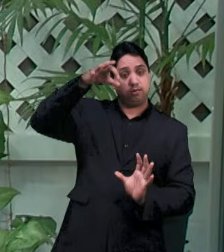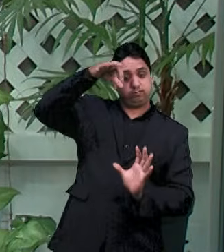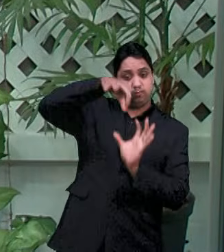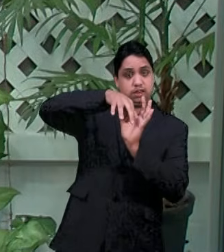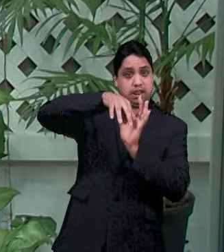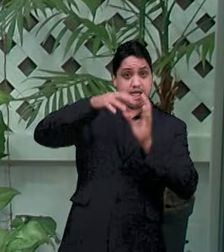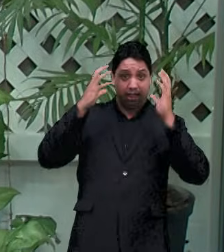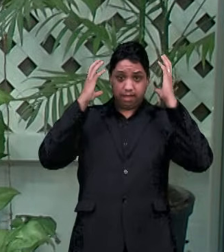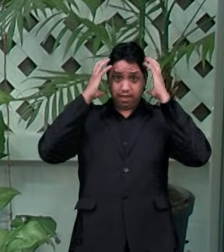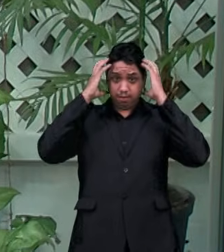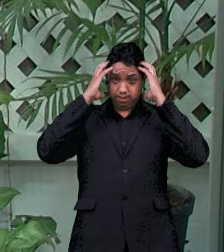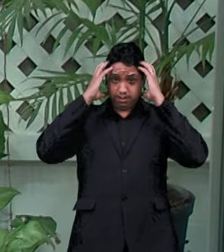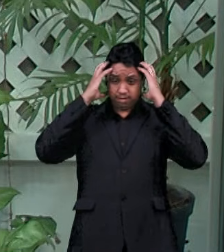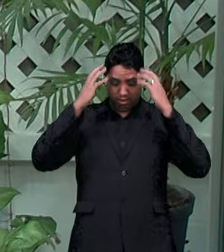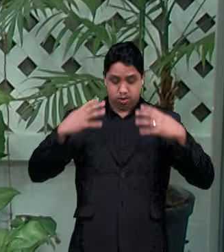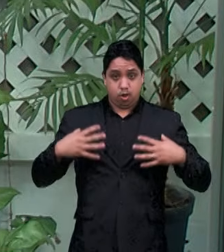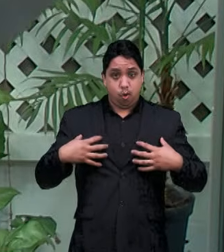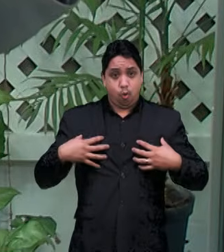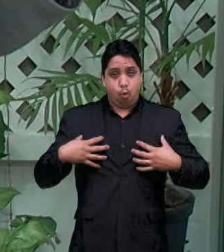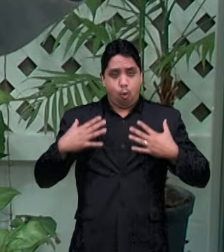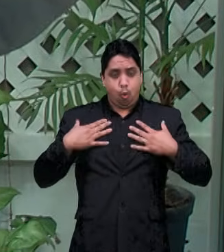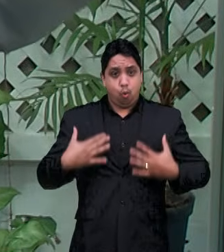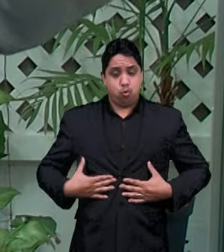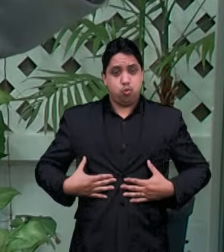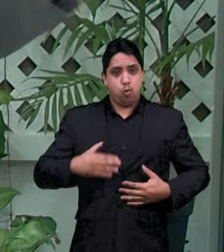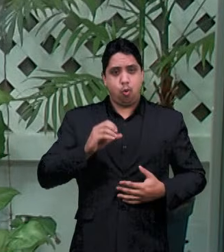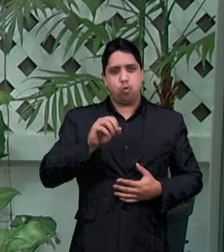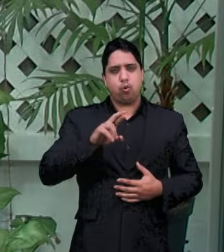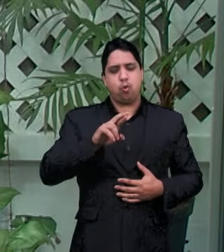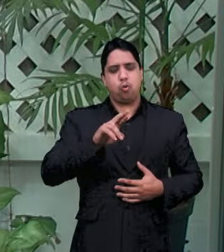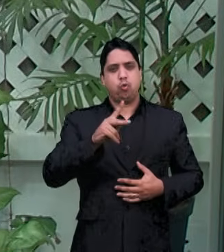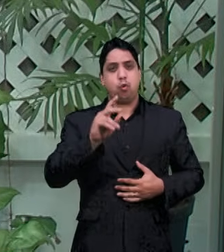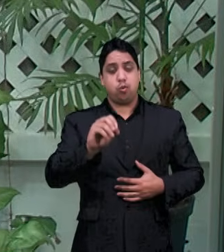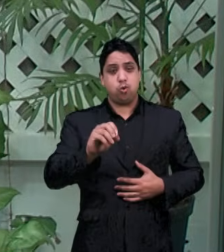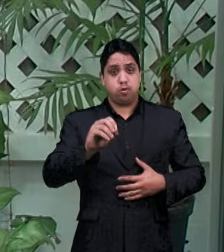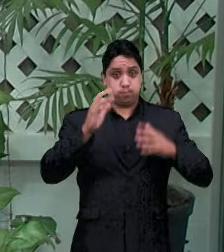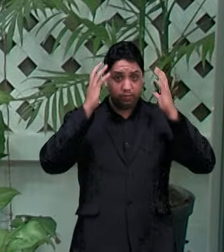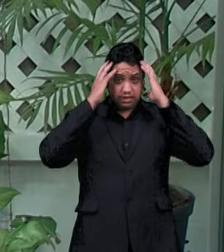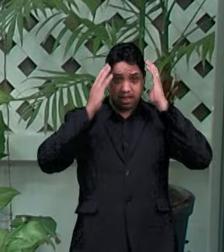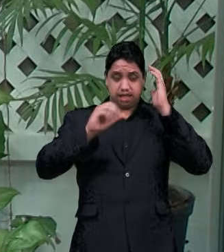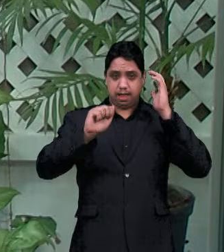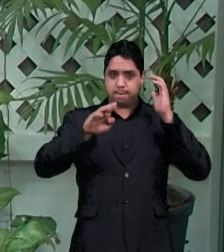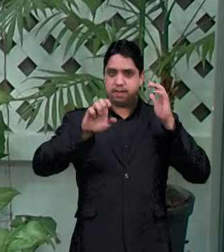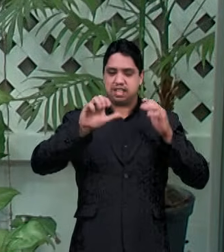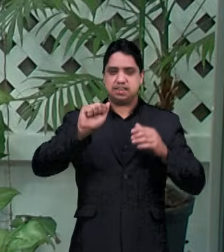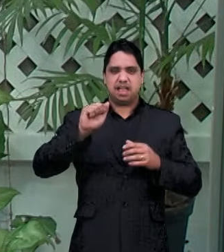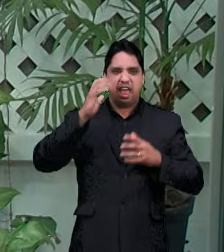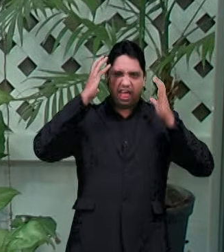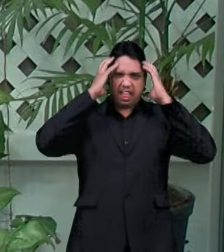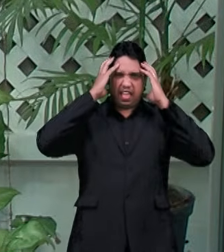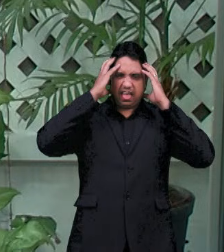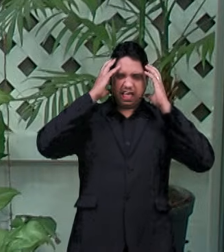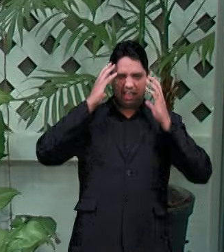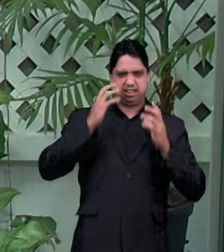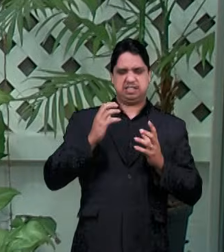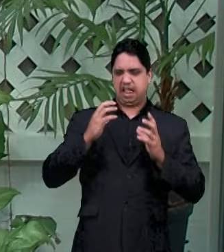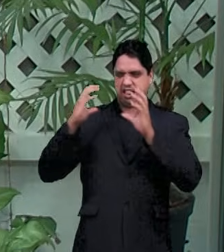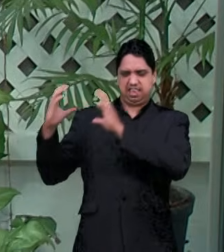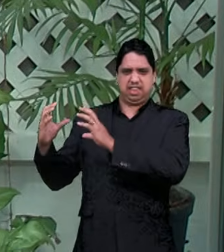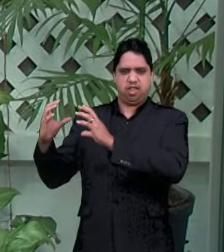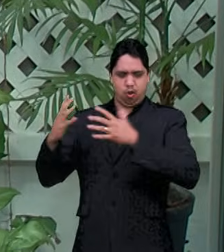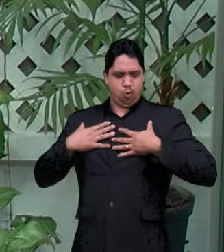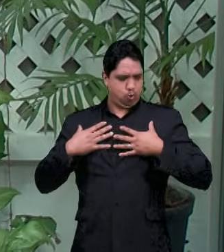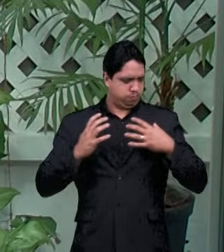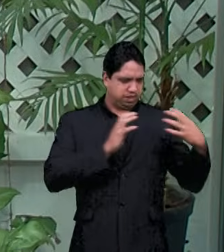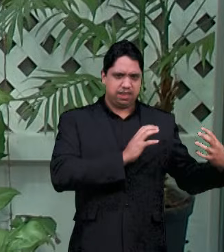Et cela met en évidence cette union. Ce n'est pas la tête d'un côté, le corps de l'autre côté, non. La perle,